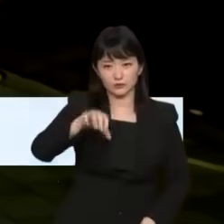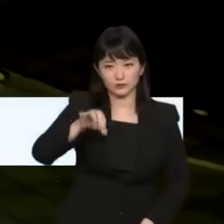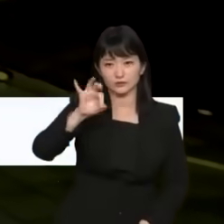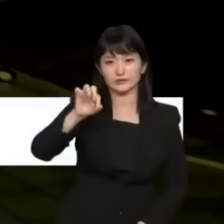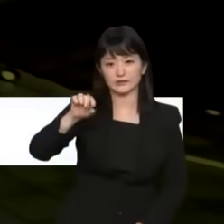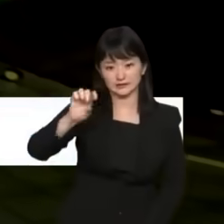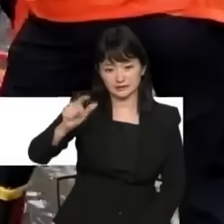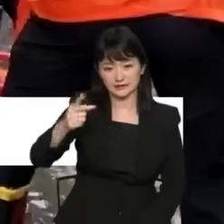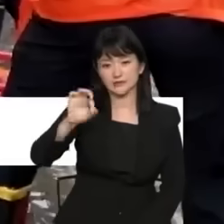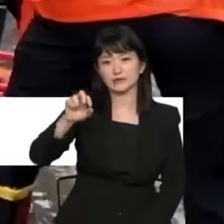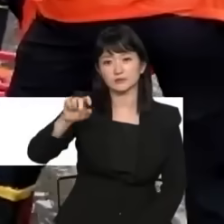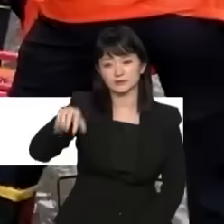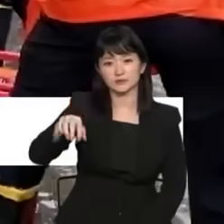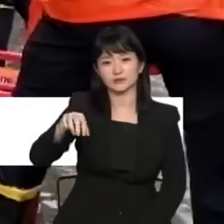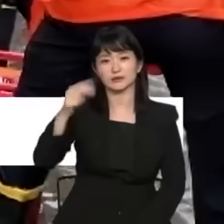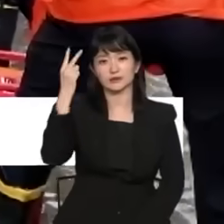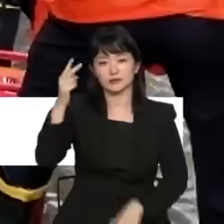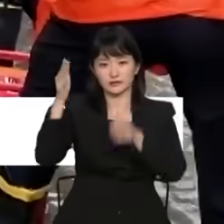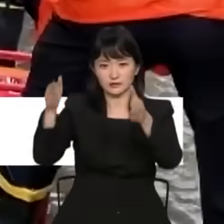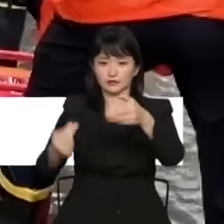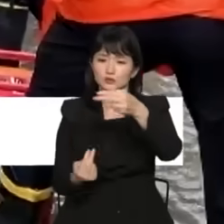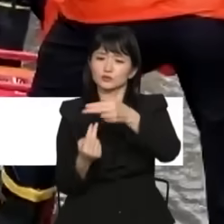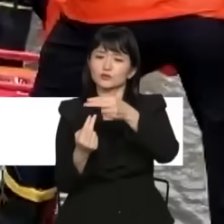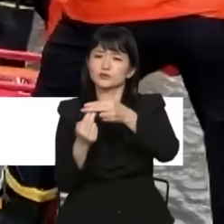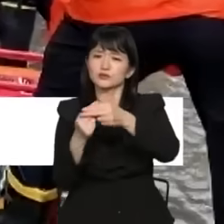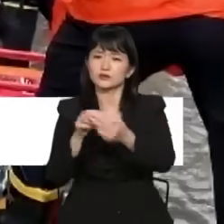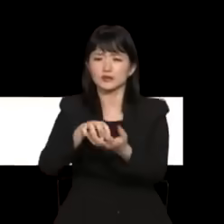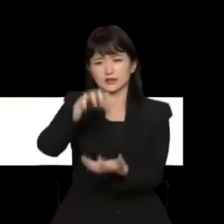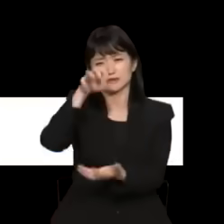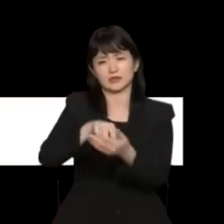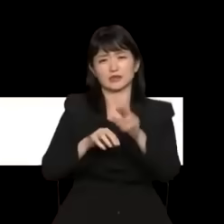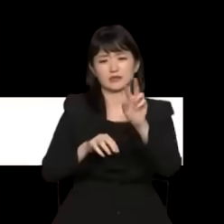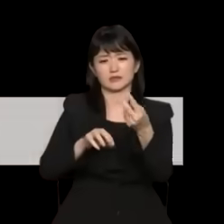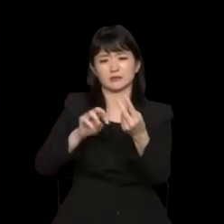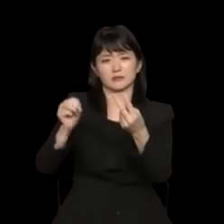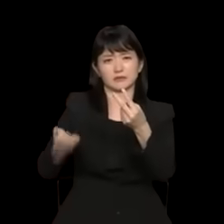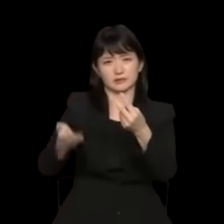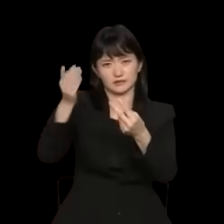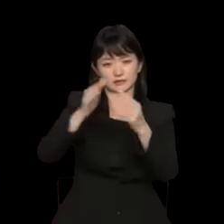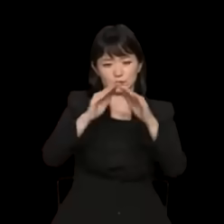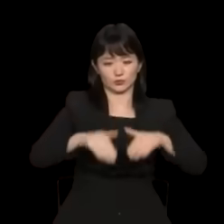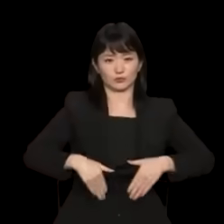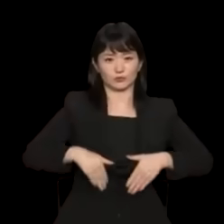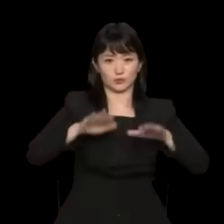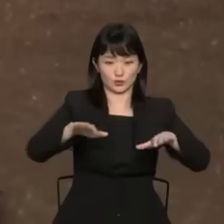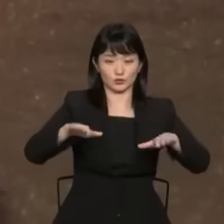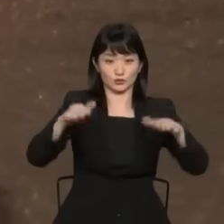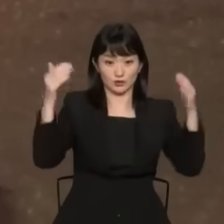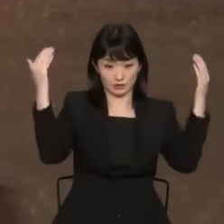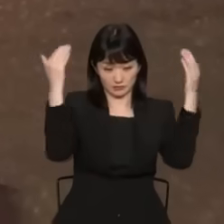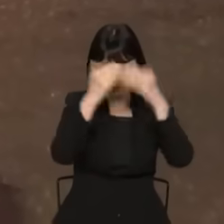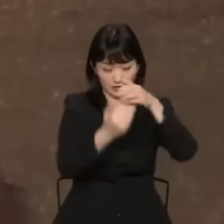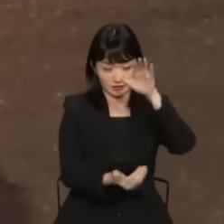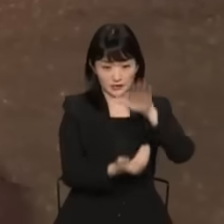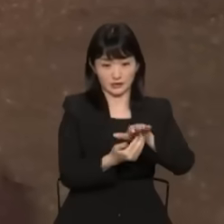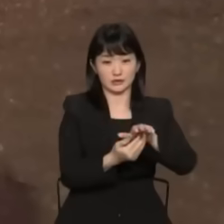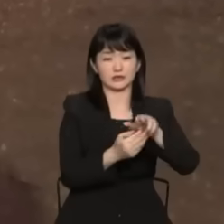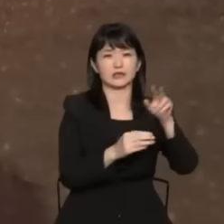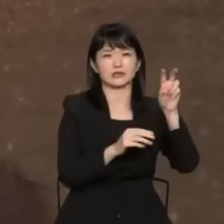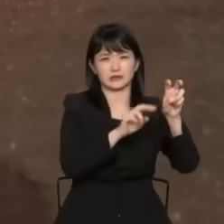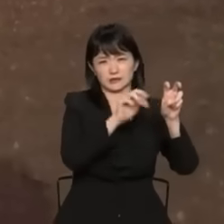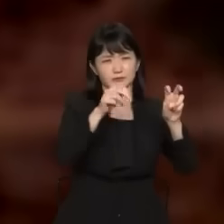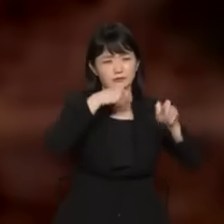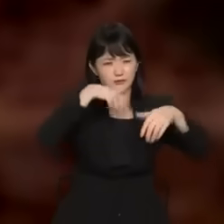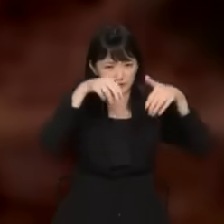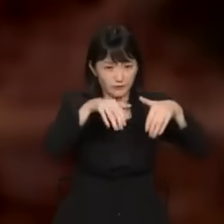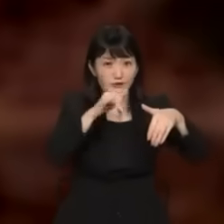임실 등은 이틀간 누적 강수량 200mm를 넘겼습니다. 호남 지역은 오늘 밤까지 최대 120mm의 비가 더 내릴 수 있는